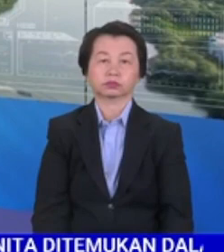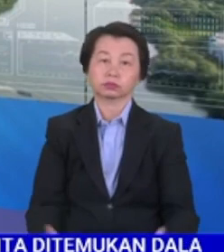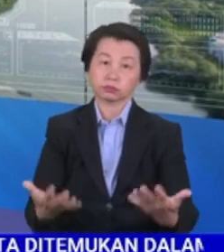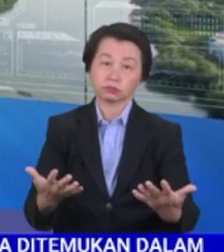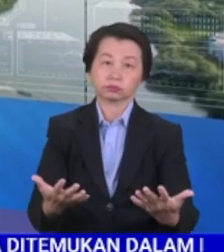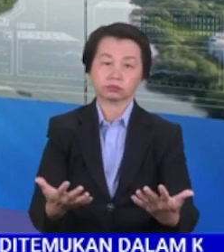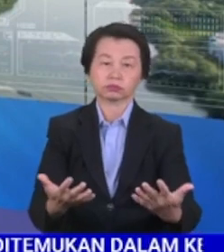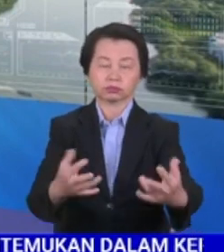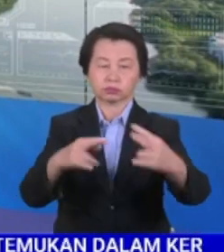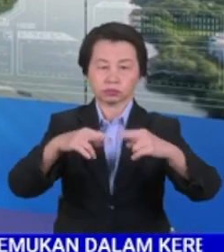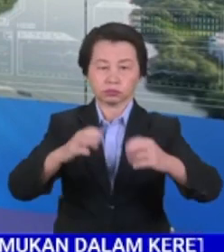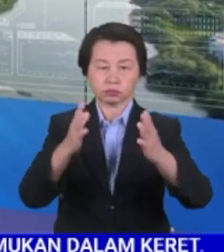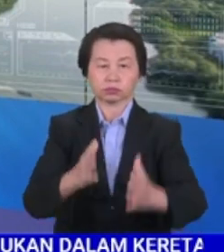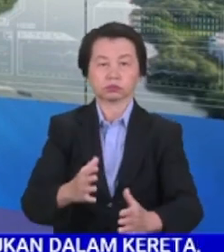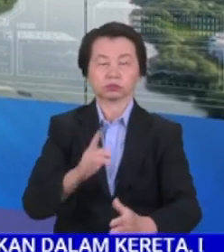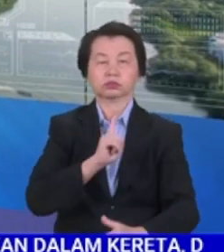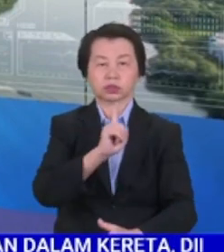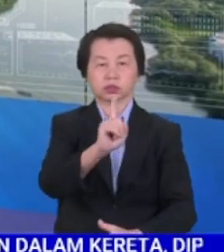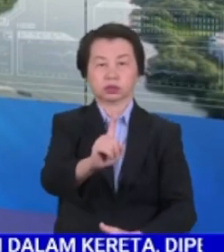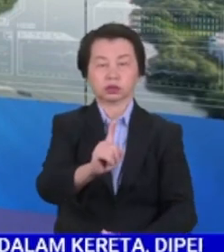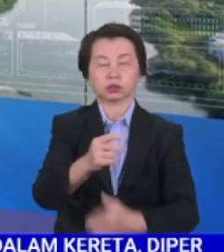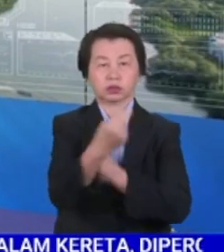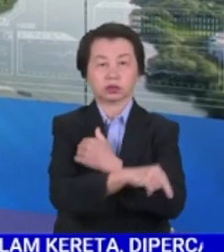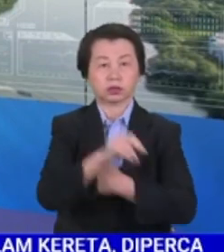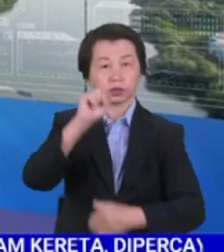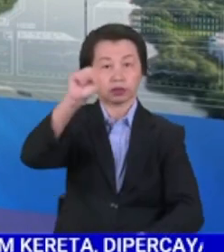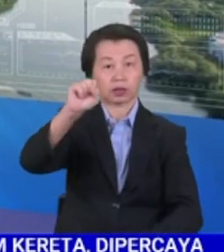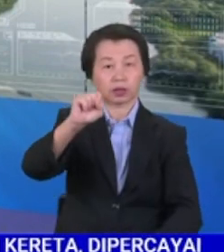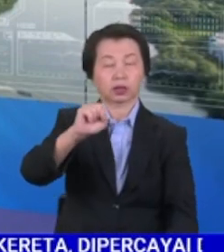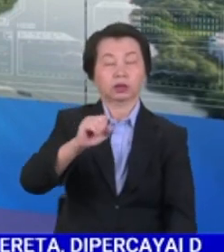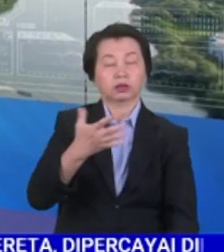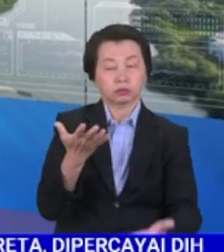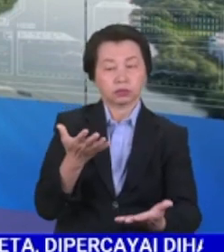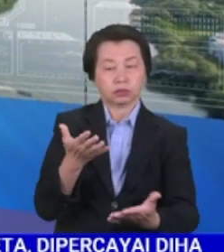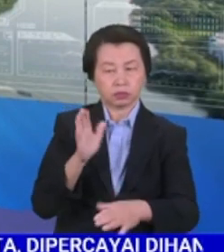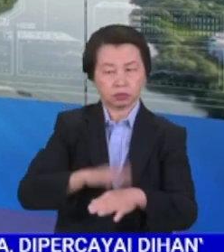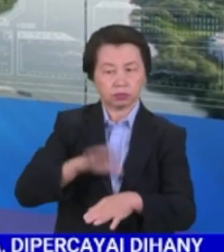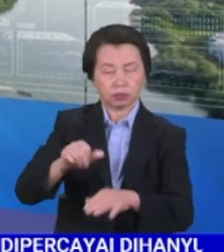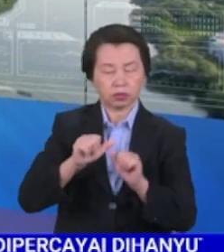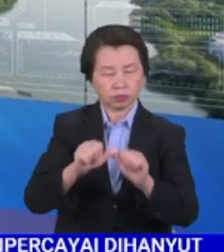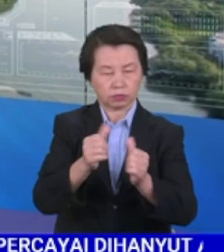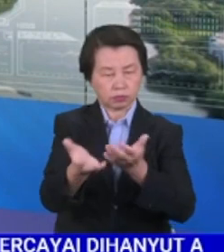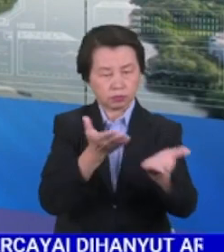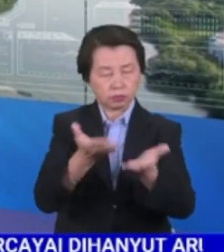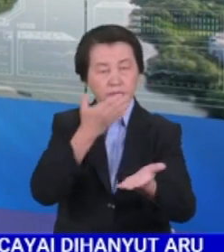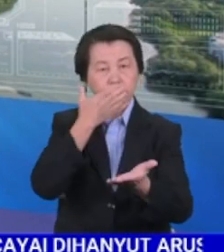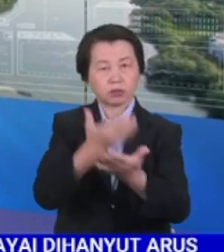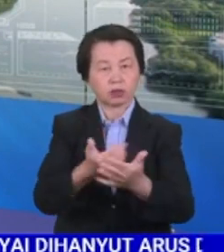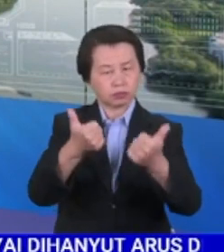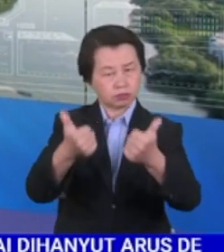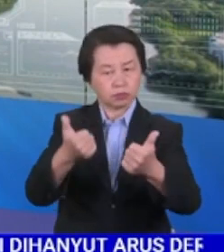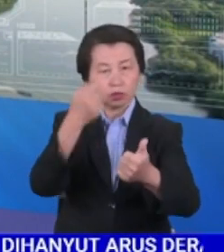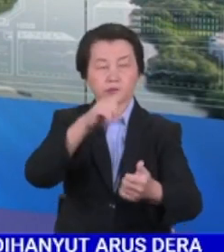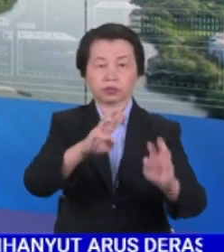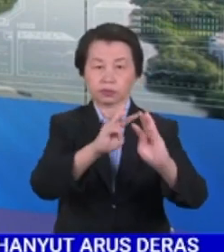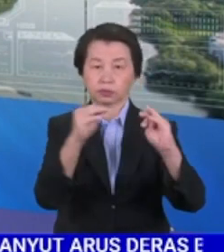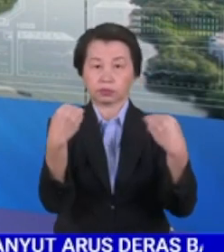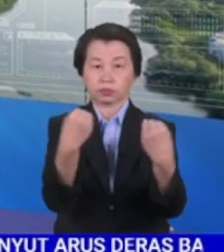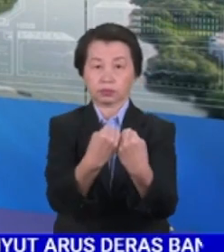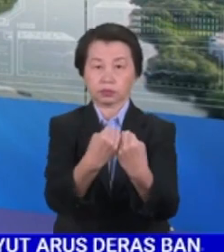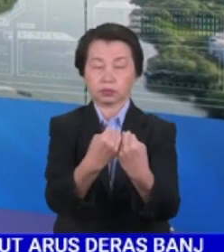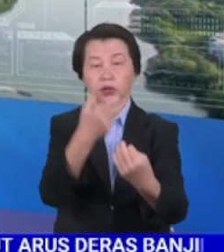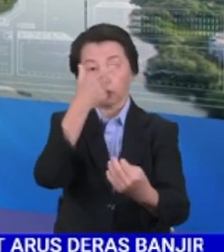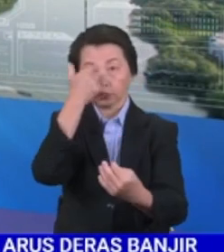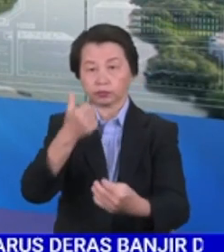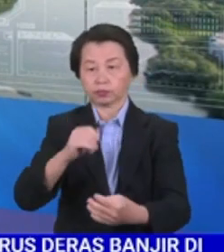Warga Kerja Jabatan Hal Ehwal Agama Islam Negeri Sabah Jains diajak terus memberi perkhidmatan terbaik dan cemerlang kepada masyarakat.